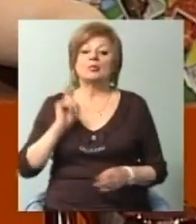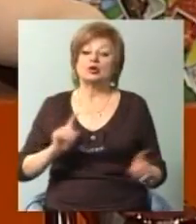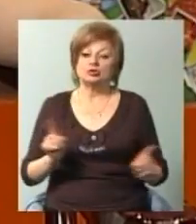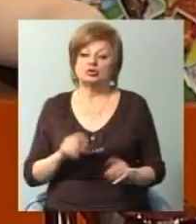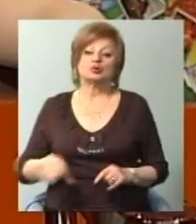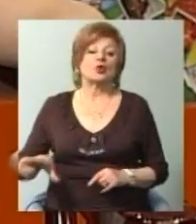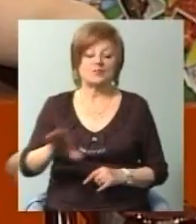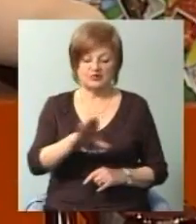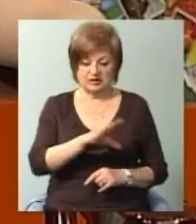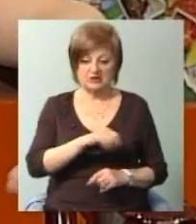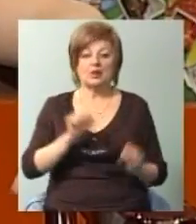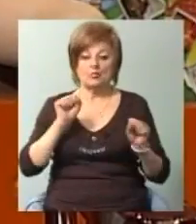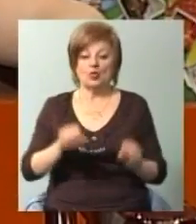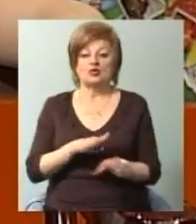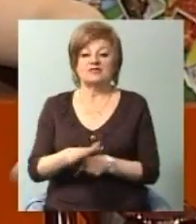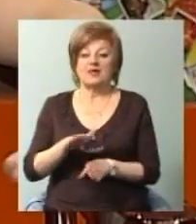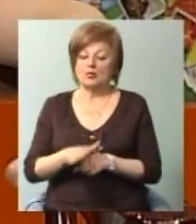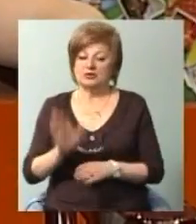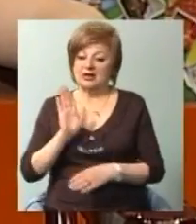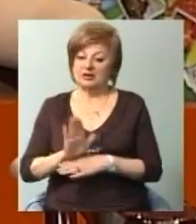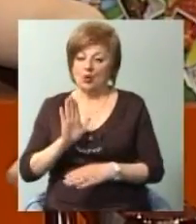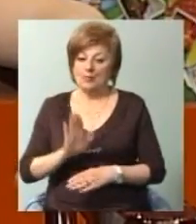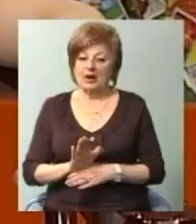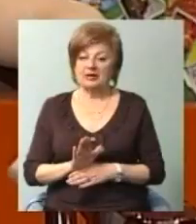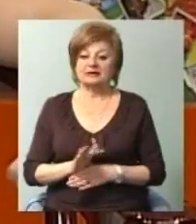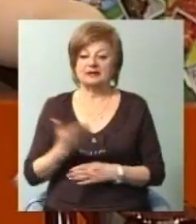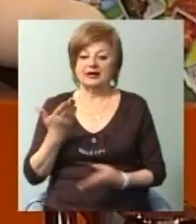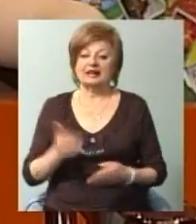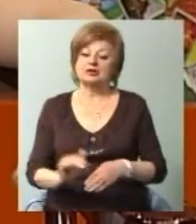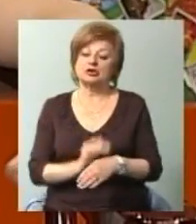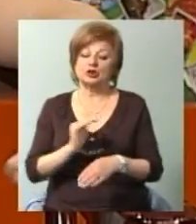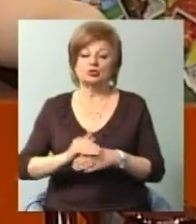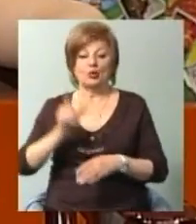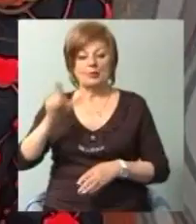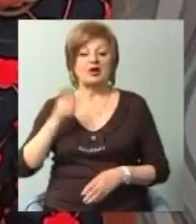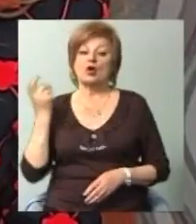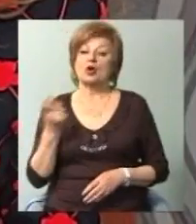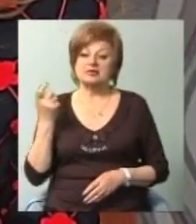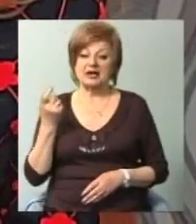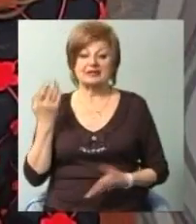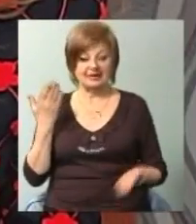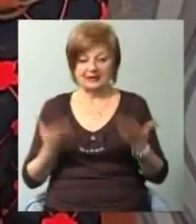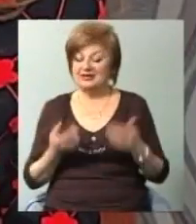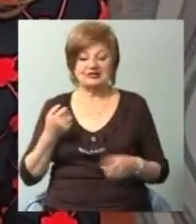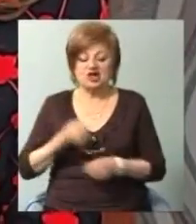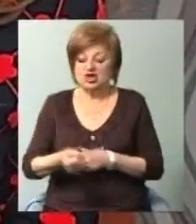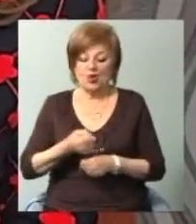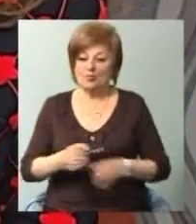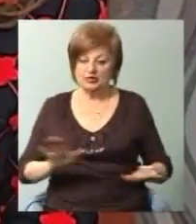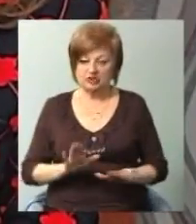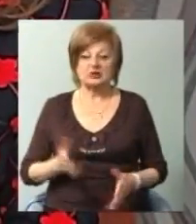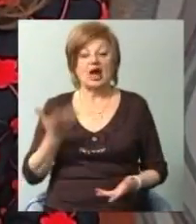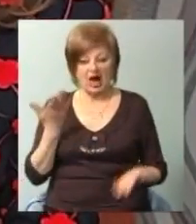вони всі піддаються, якщо добрий хазяїн. Якщо господар їх не ображає? Так. А